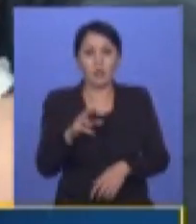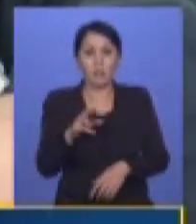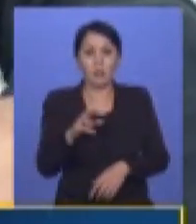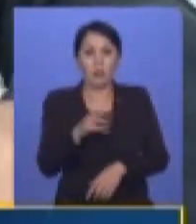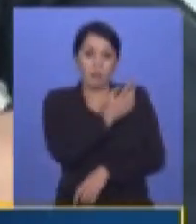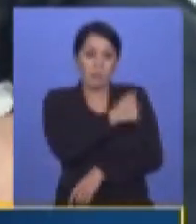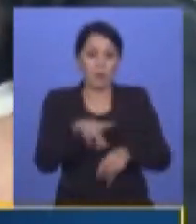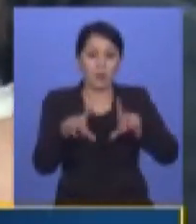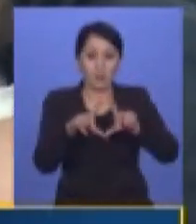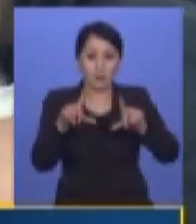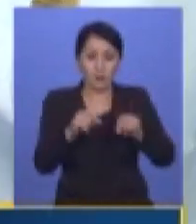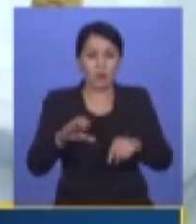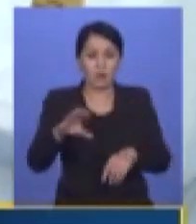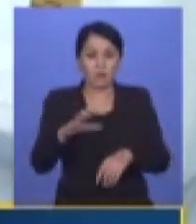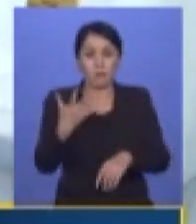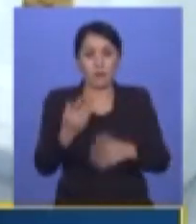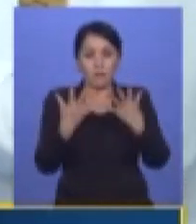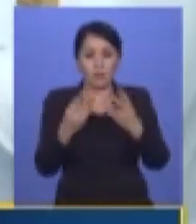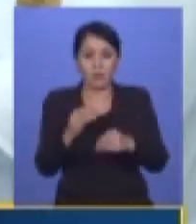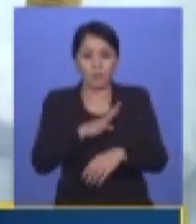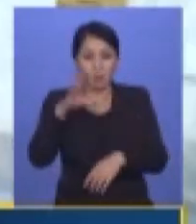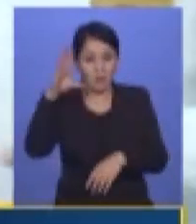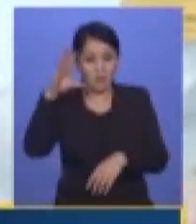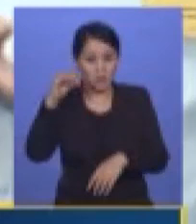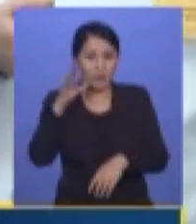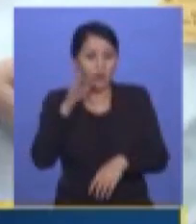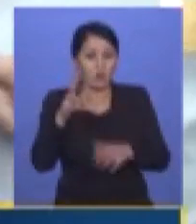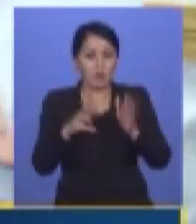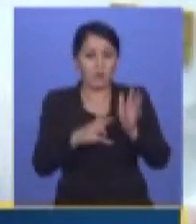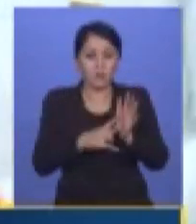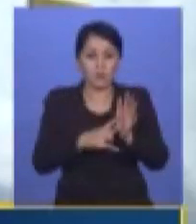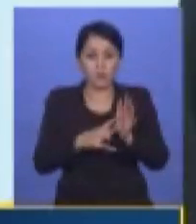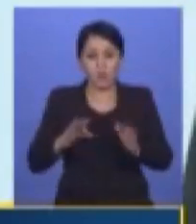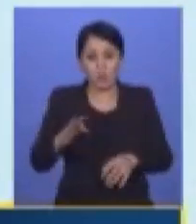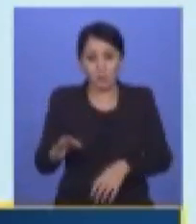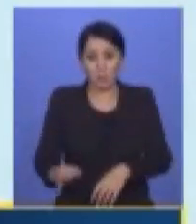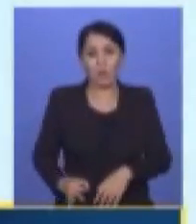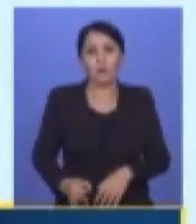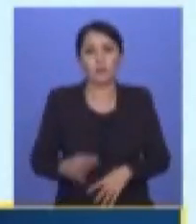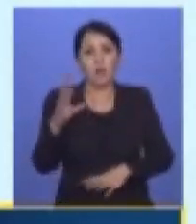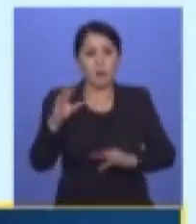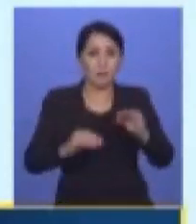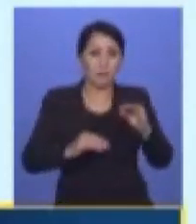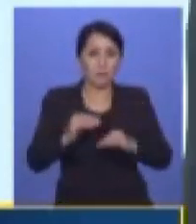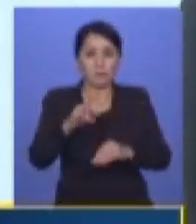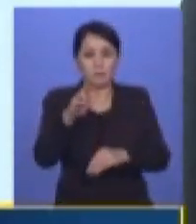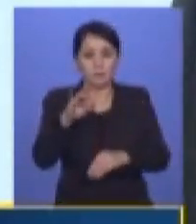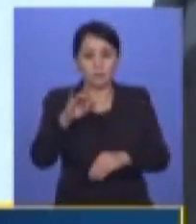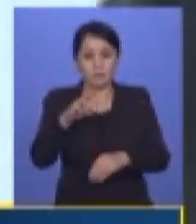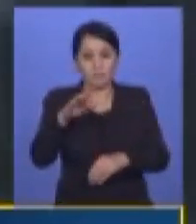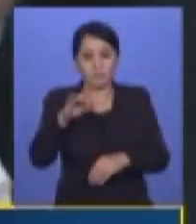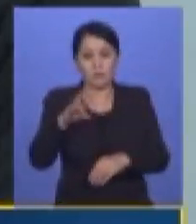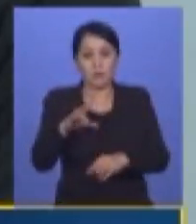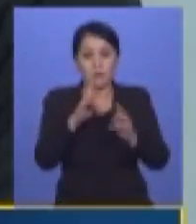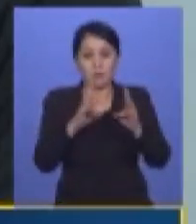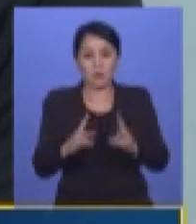Қайғылы оқиға қыркүйектің 5-сі күні орын алған. Кешқұрым олардың 8 жасар ұлы шөп шабатын құрылғыны қосып, қарындасын абайсызда